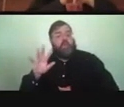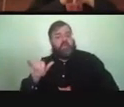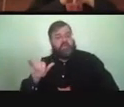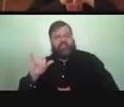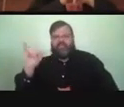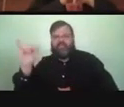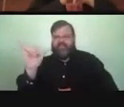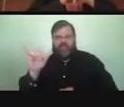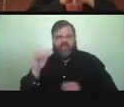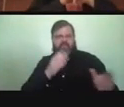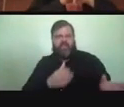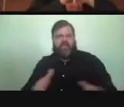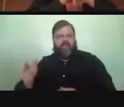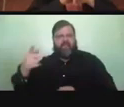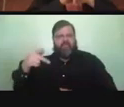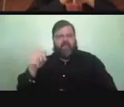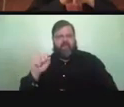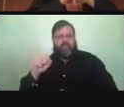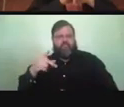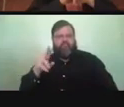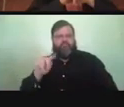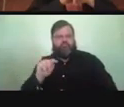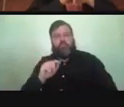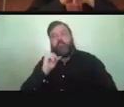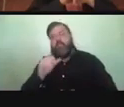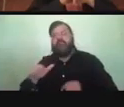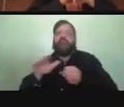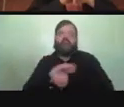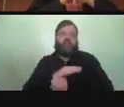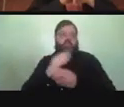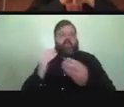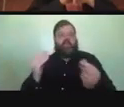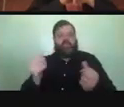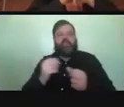Ambayo yatakuwa katika West Broadway.